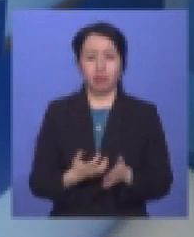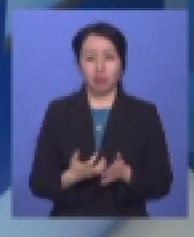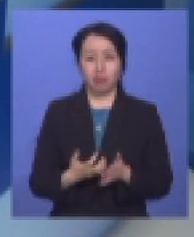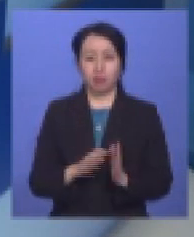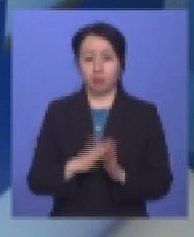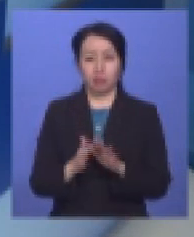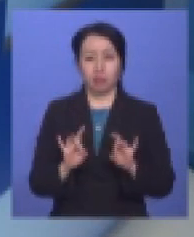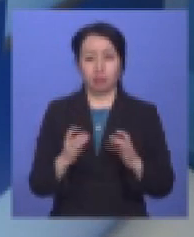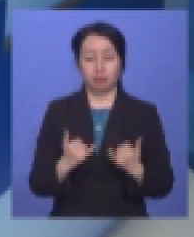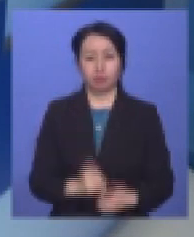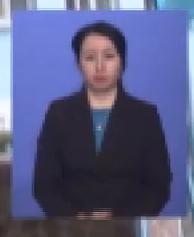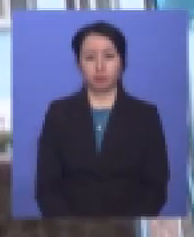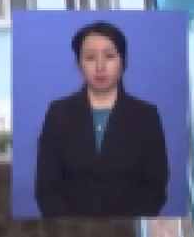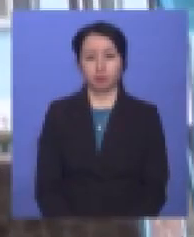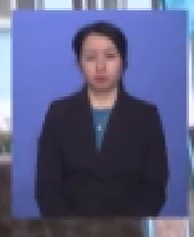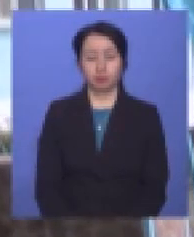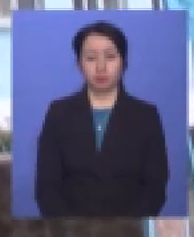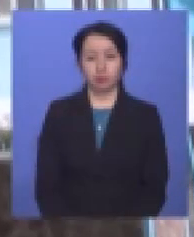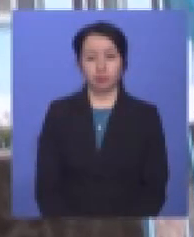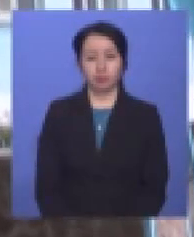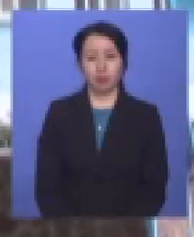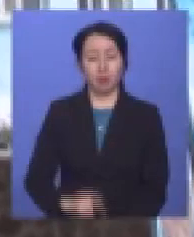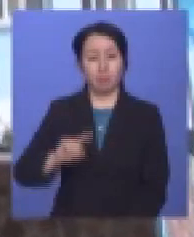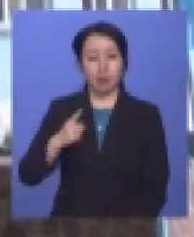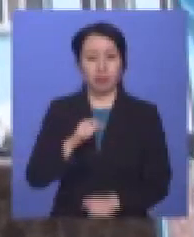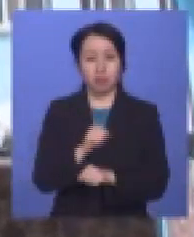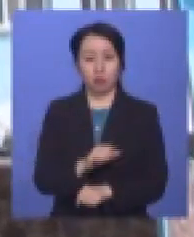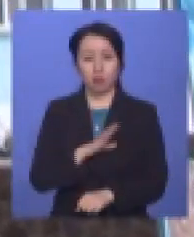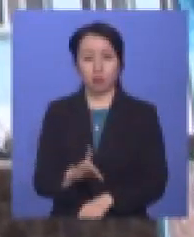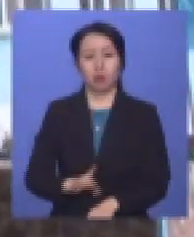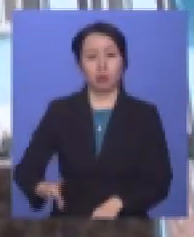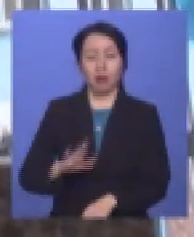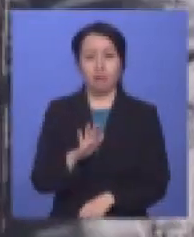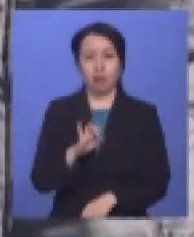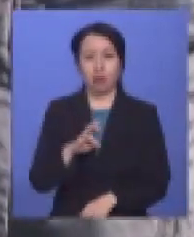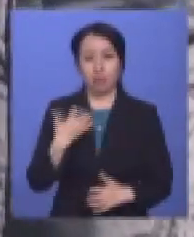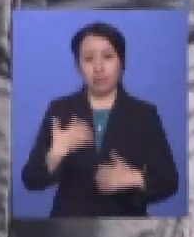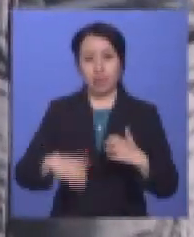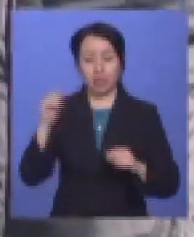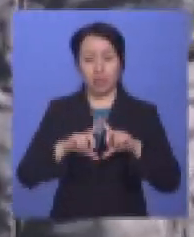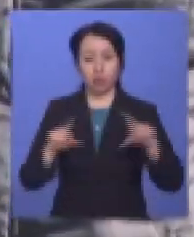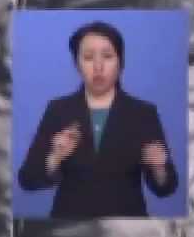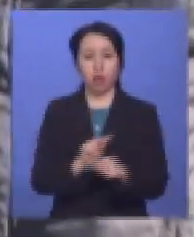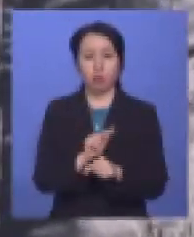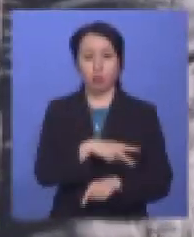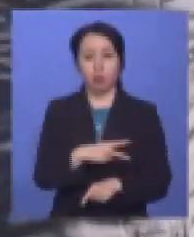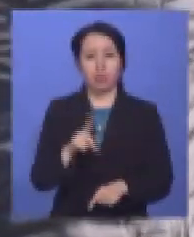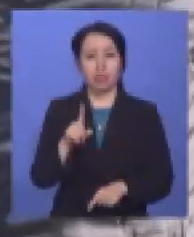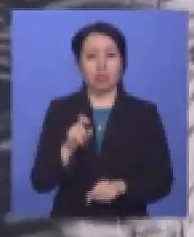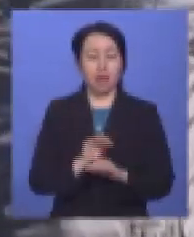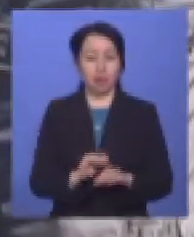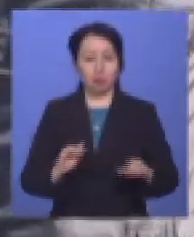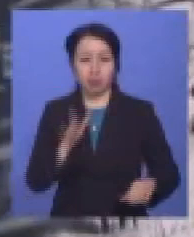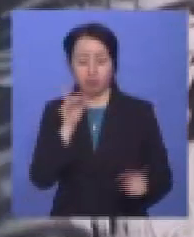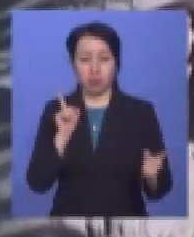жизни, расскажет Илья Кудряков. Первой остановкой главы региона стала Волошинская средняя школа. Обучается здесь около 100 ребят. В